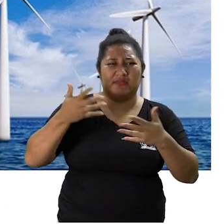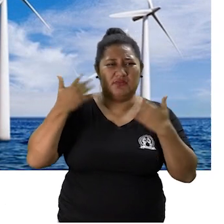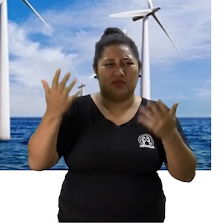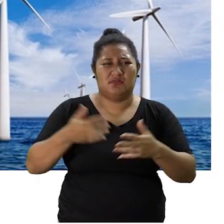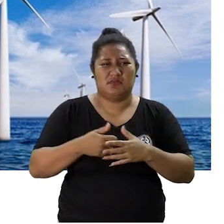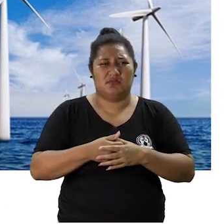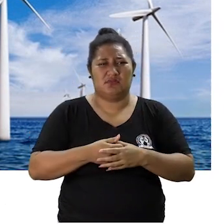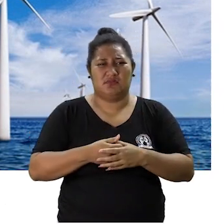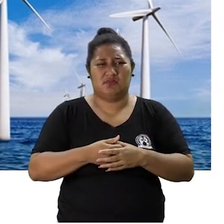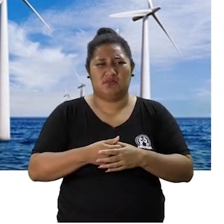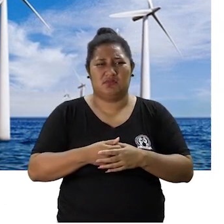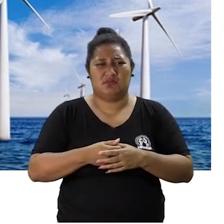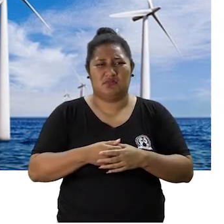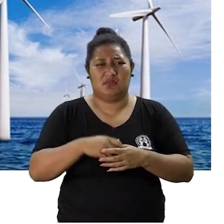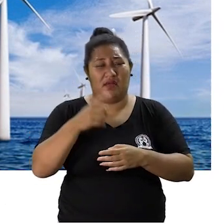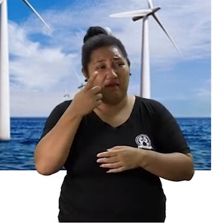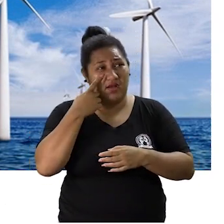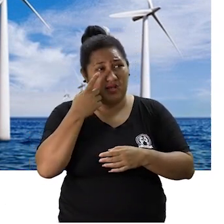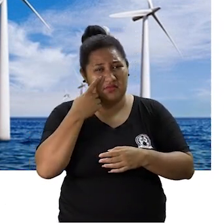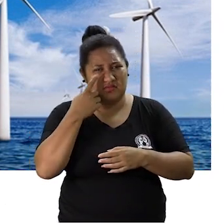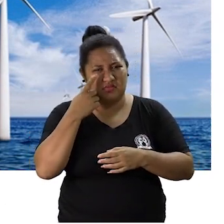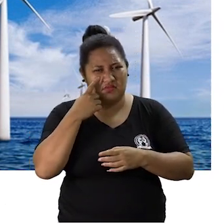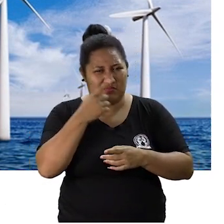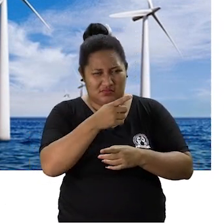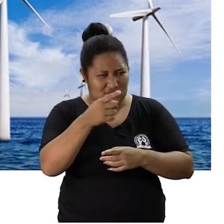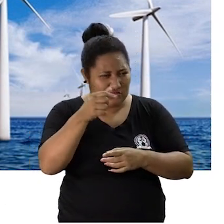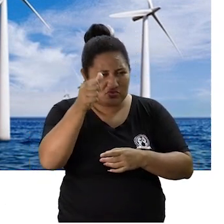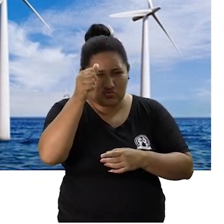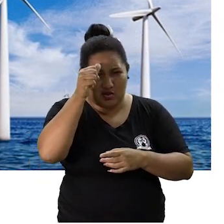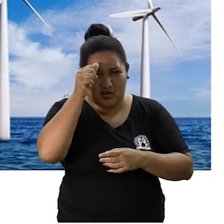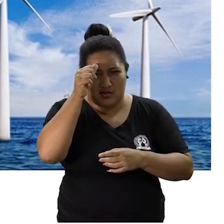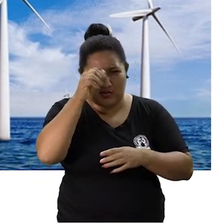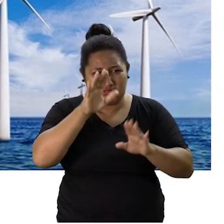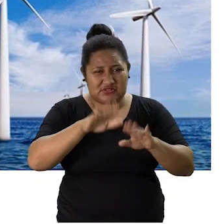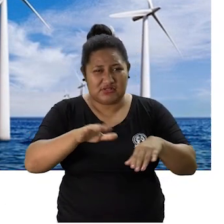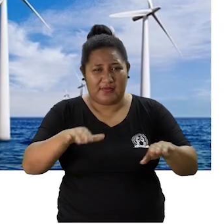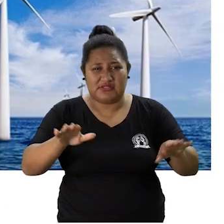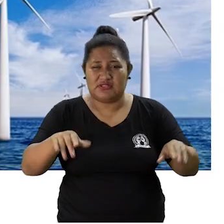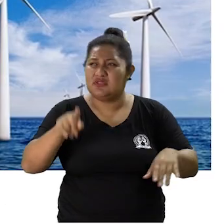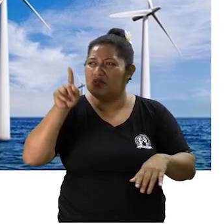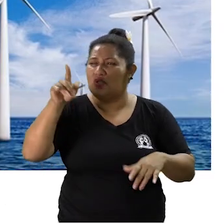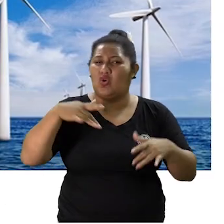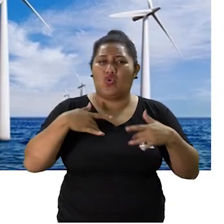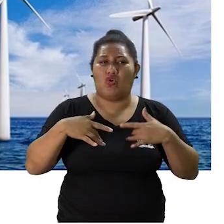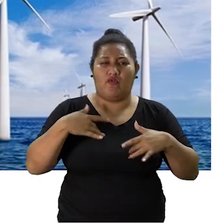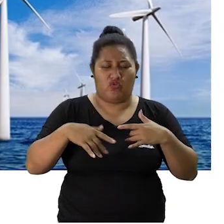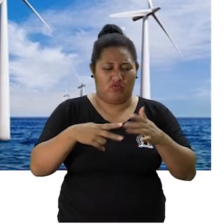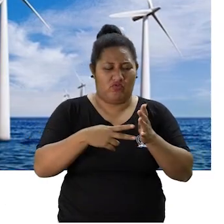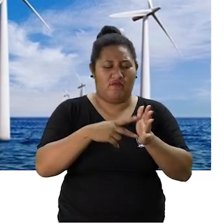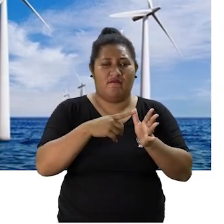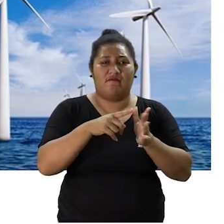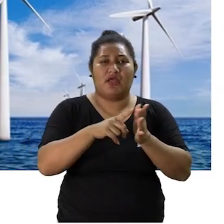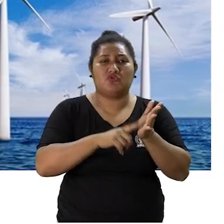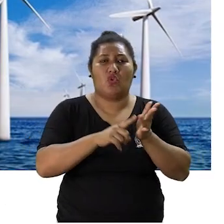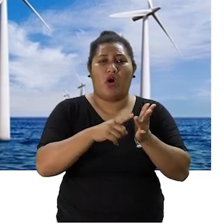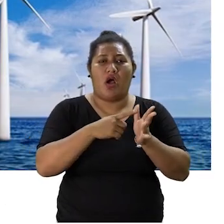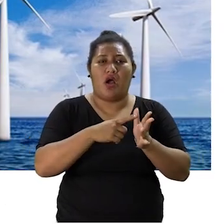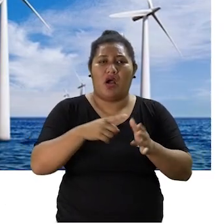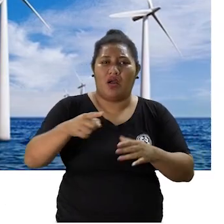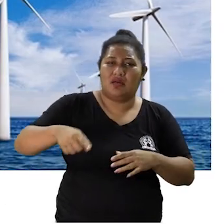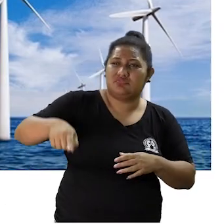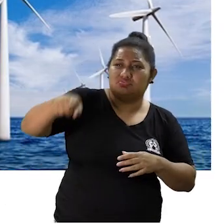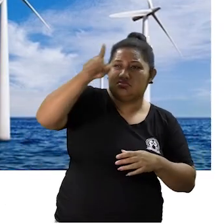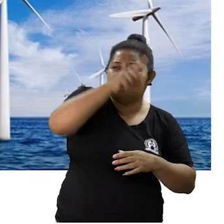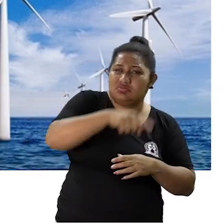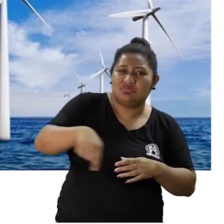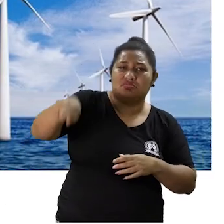o waenga nei te loe familia ai tamiti alei pata, tamiti vai loa alei pata. ono la lato